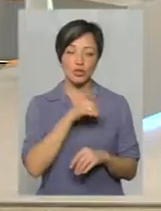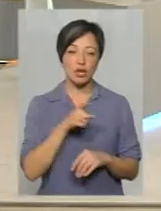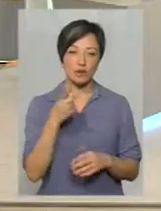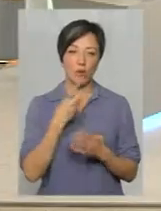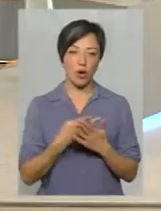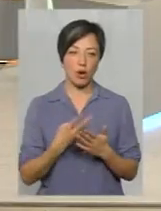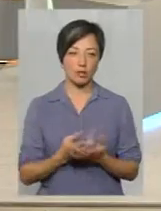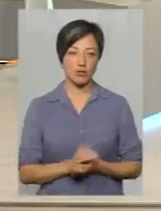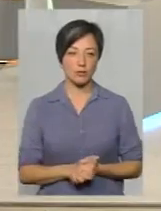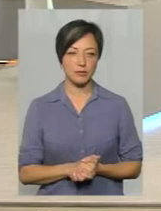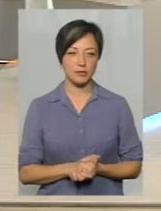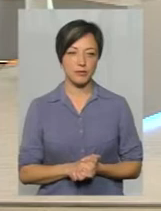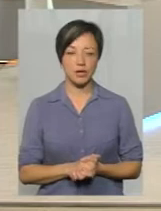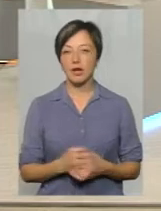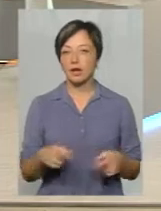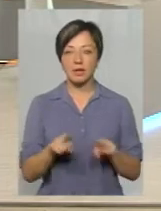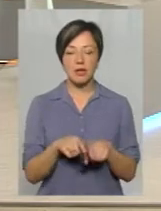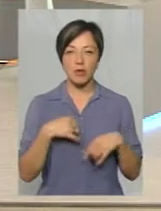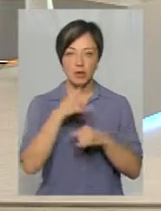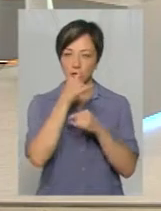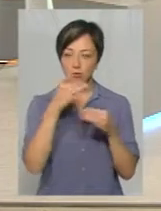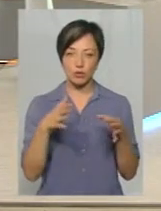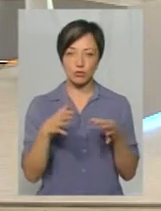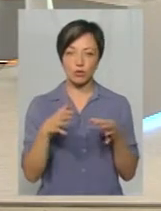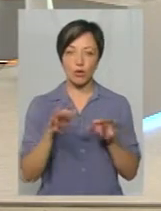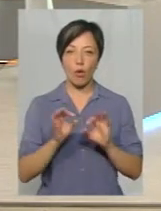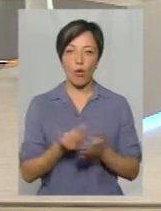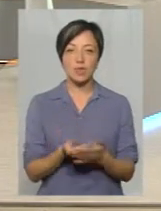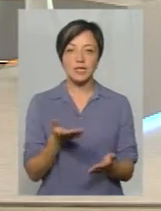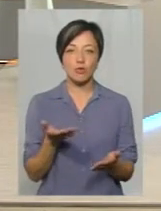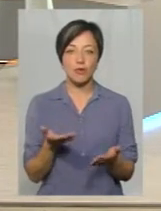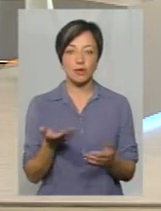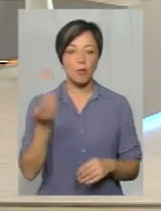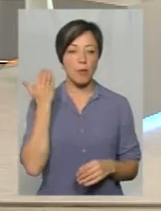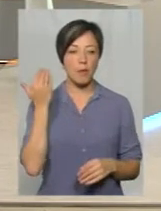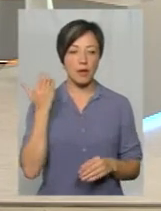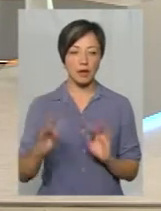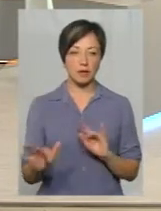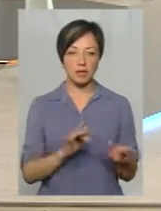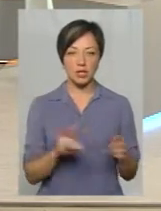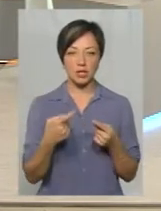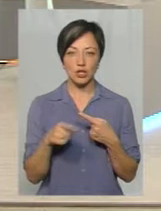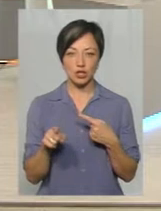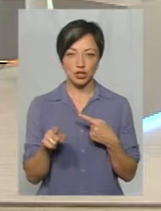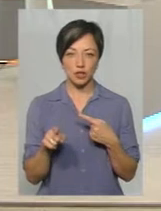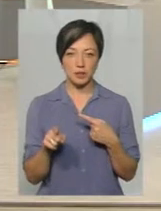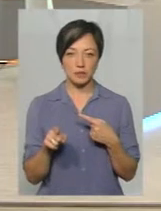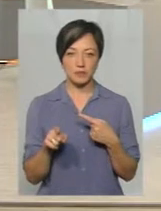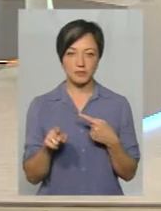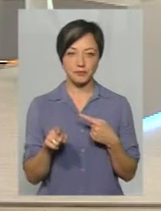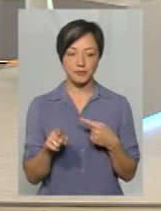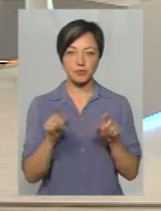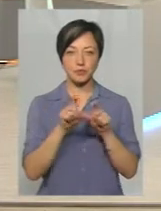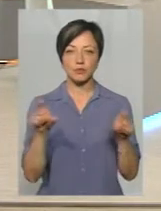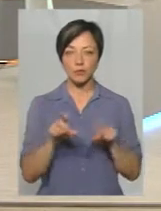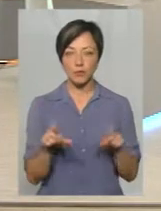покаже. Так само я не вправі давати оцінку попереднім діям інших